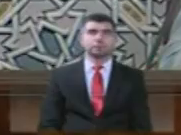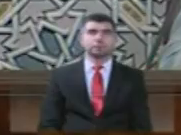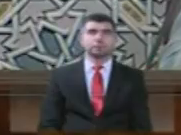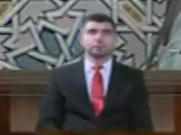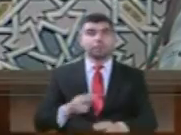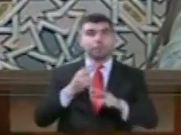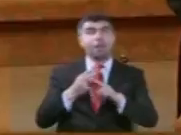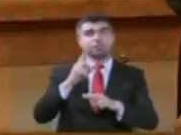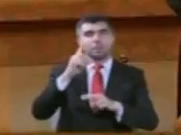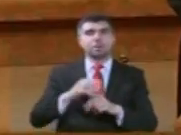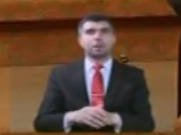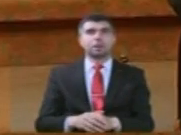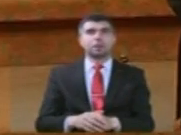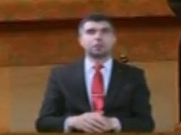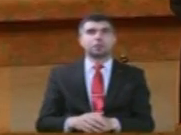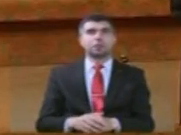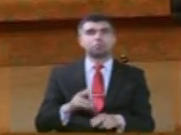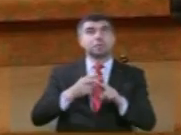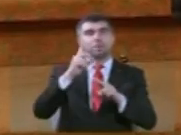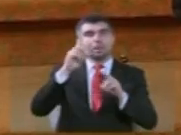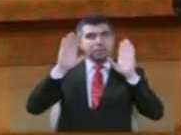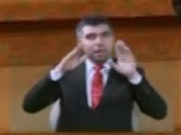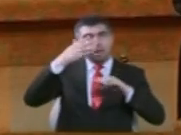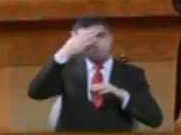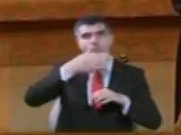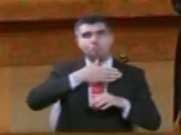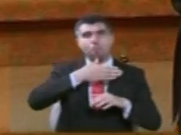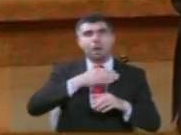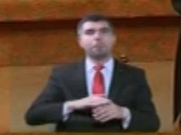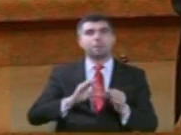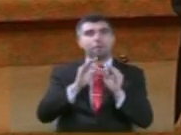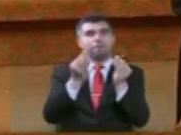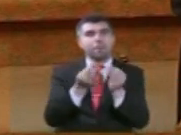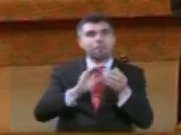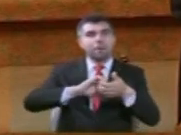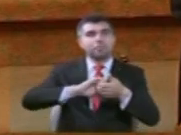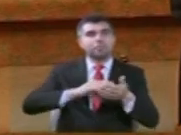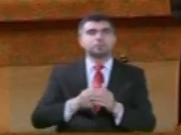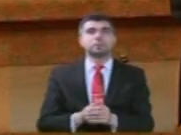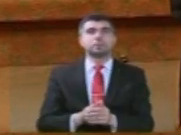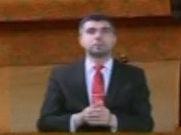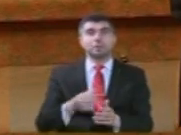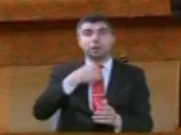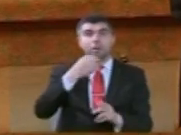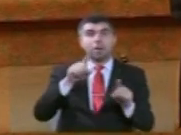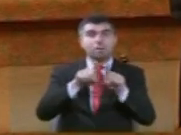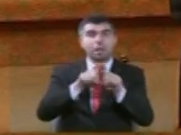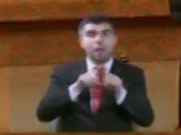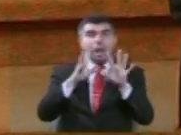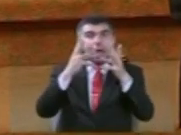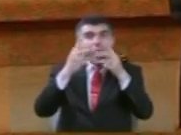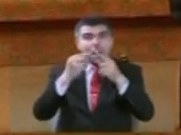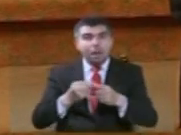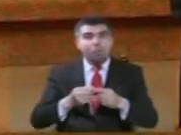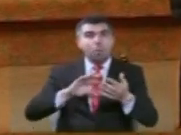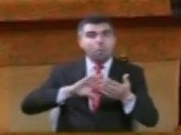السيد النائب. بسم الله والصلاة والسلام على رسول الله وآله وصحبه. تتساءلون عن حصيلة صندوق